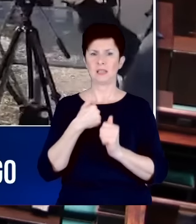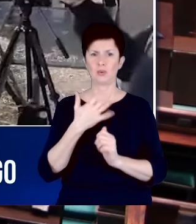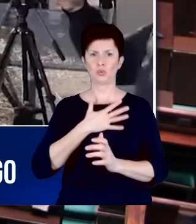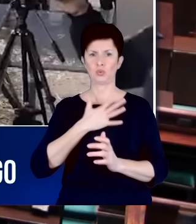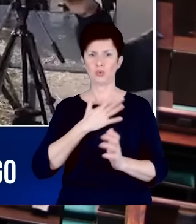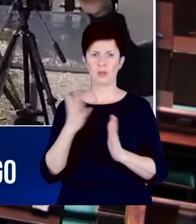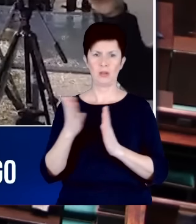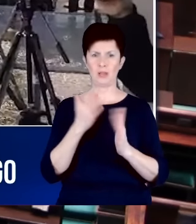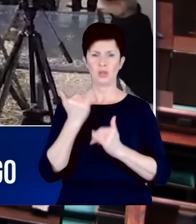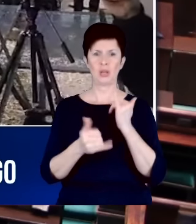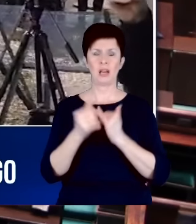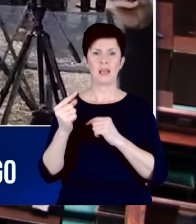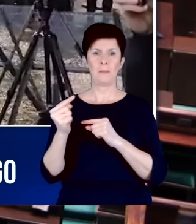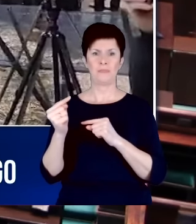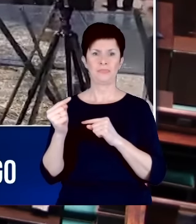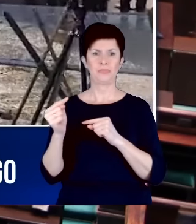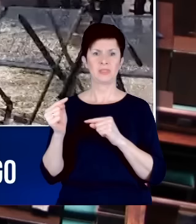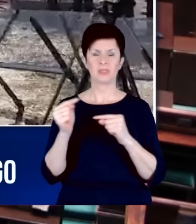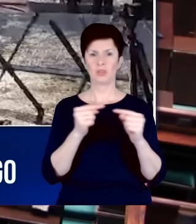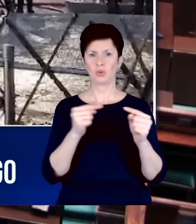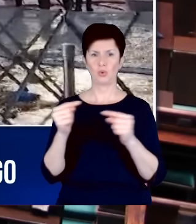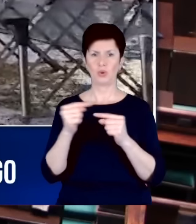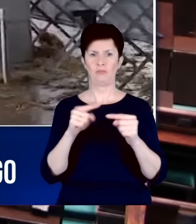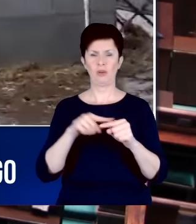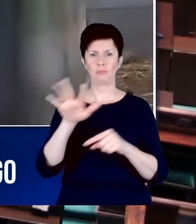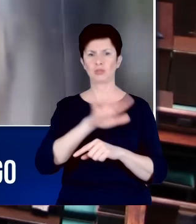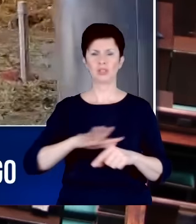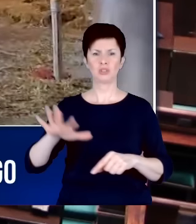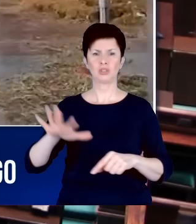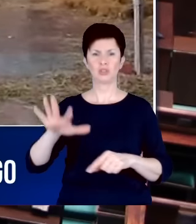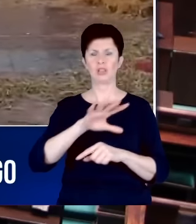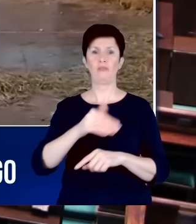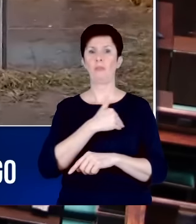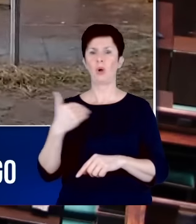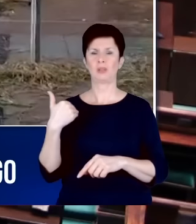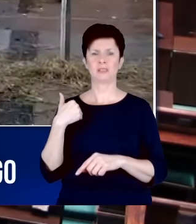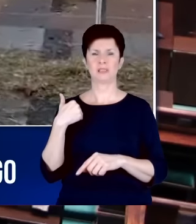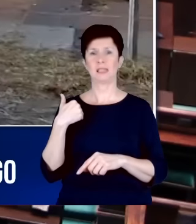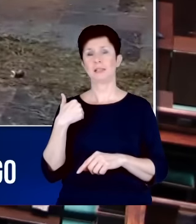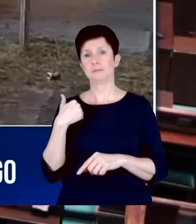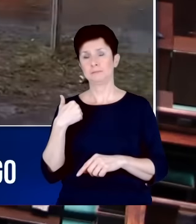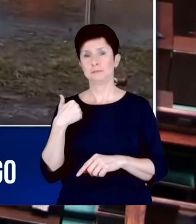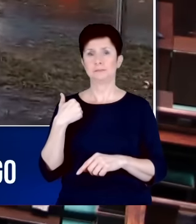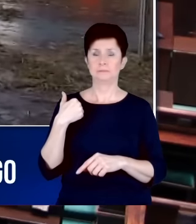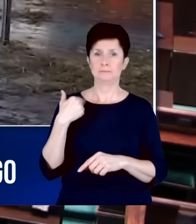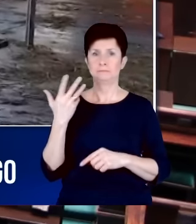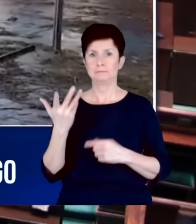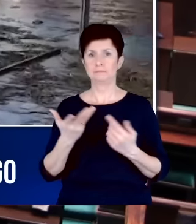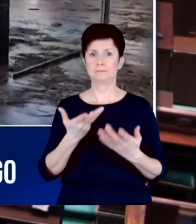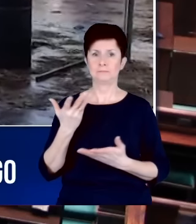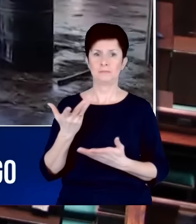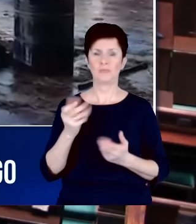dyskutuje tutaj w przestrzeni publicznej w Polsce, to w zasadzie co do tych najważniejszych